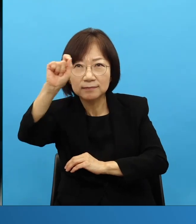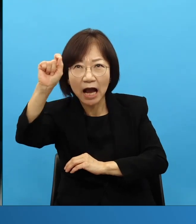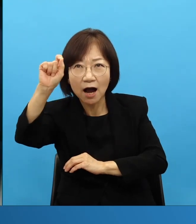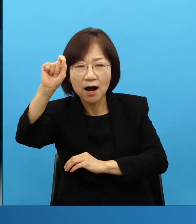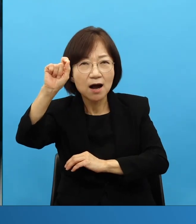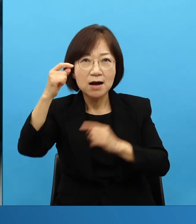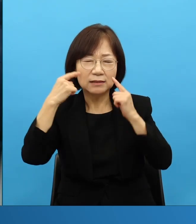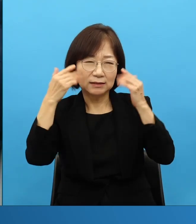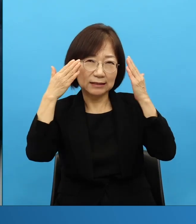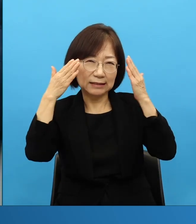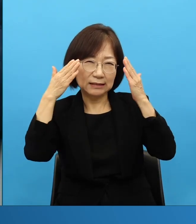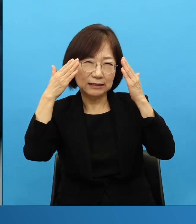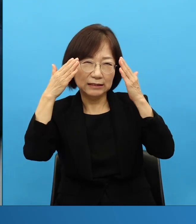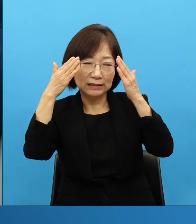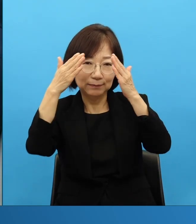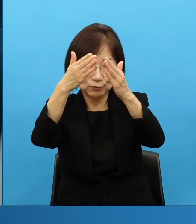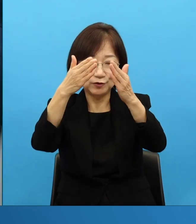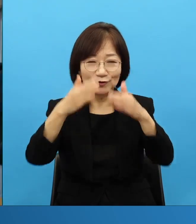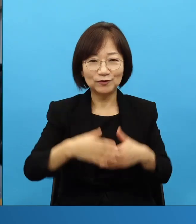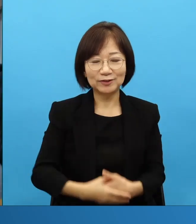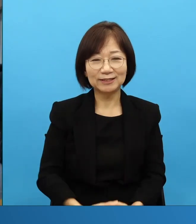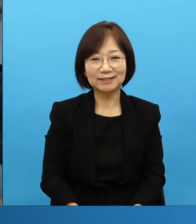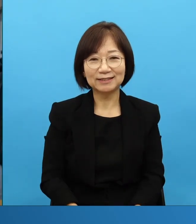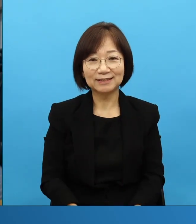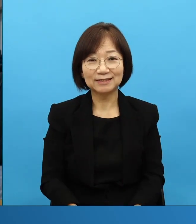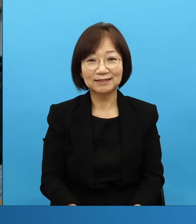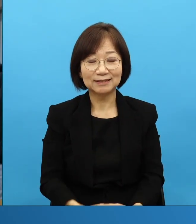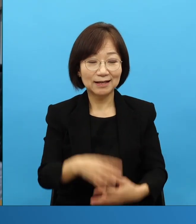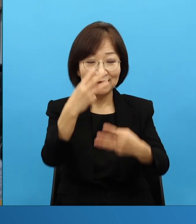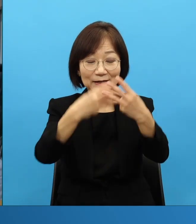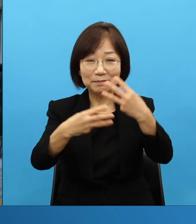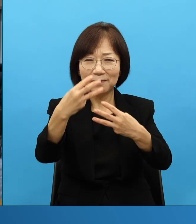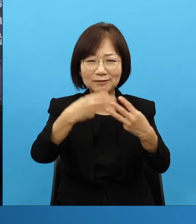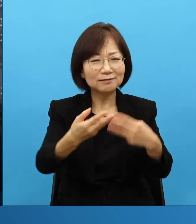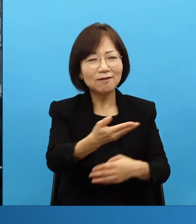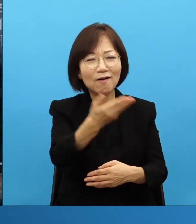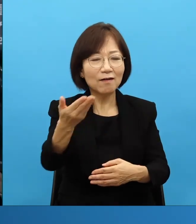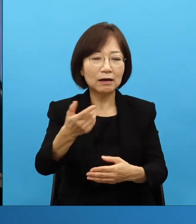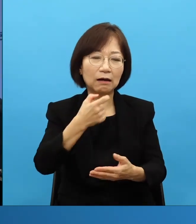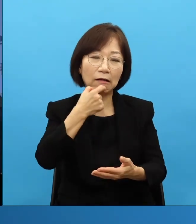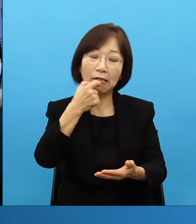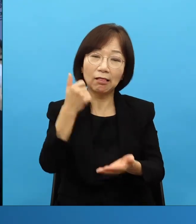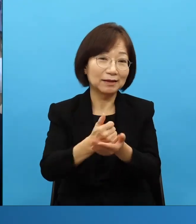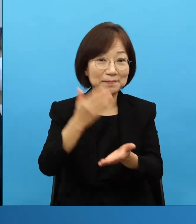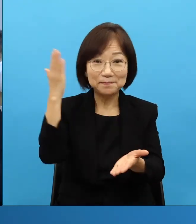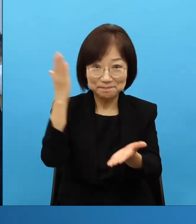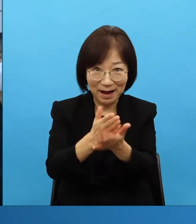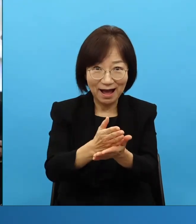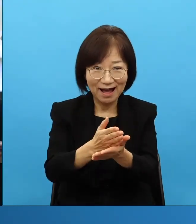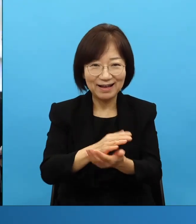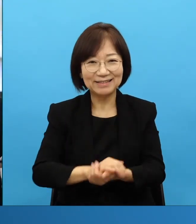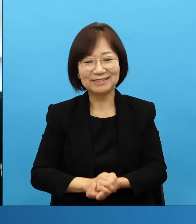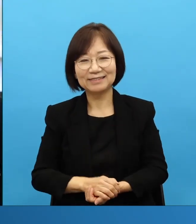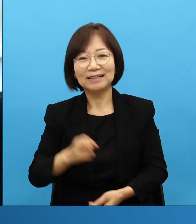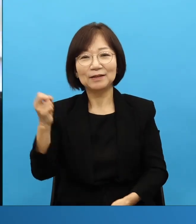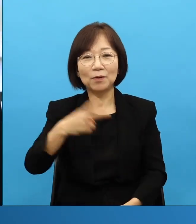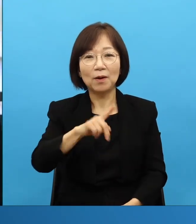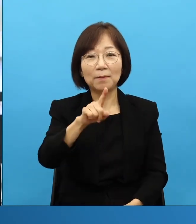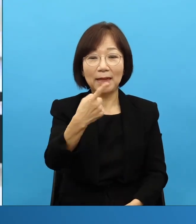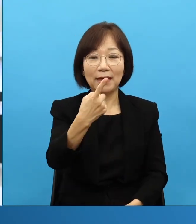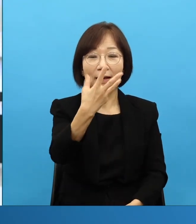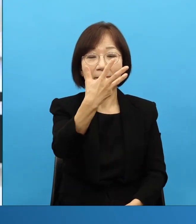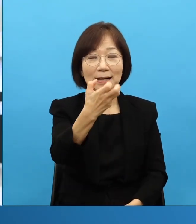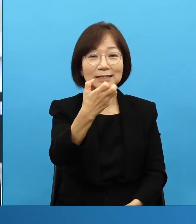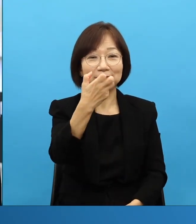위해 랩넌트들은 초집중하고 있습니다. 랩넌트들아 속지 마! 이번 새청소에서는 무려 183개의 작품이 응모된